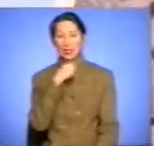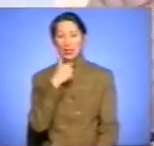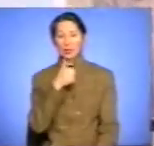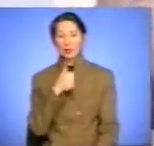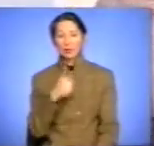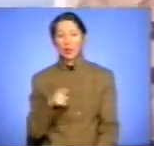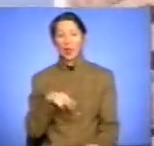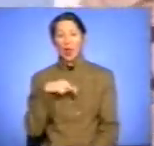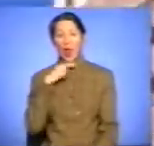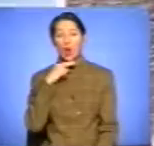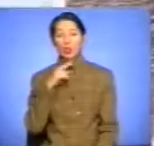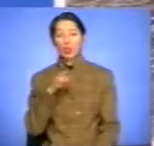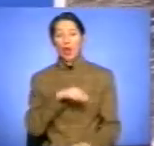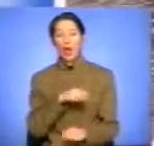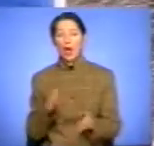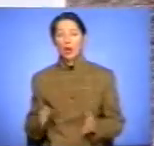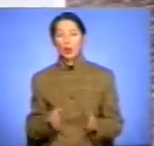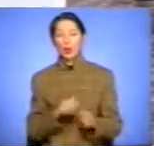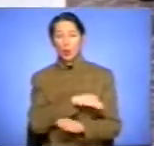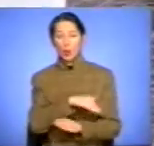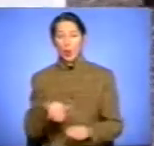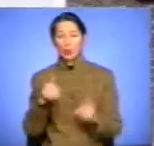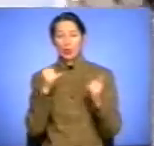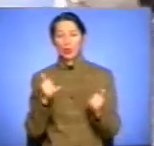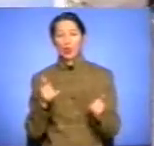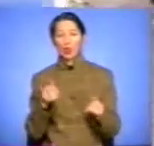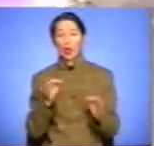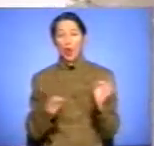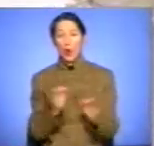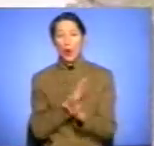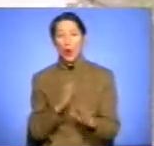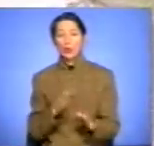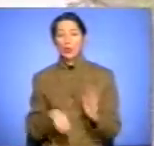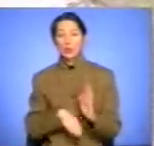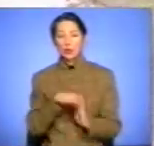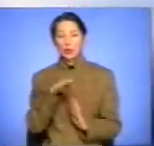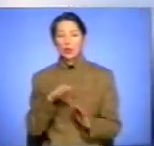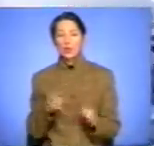Обережно на тротуарах за нинішньої погоди зростає кількість випадків травматизму